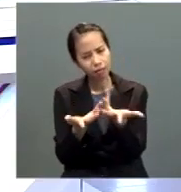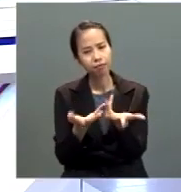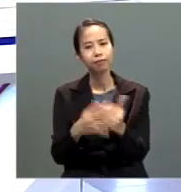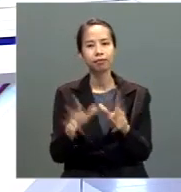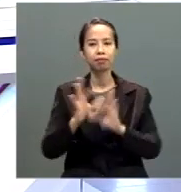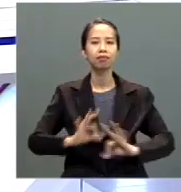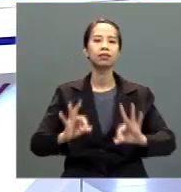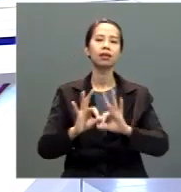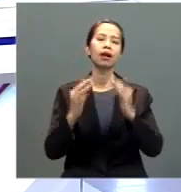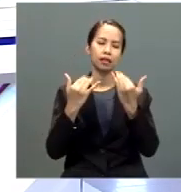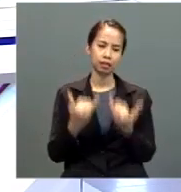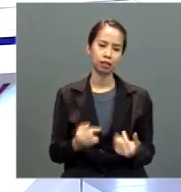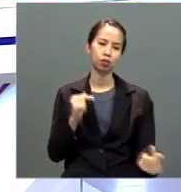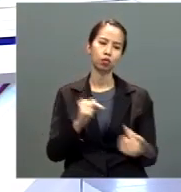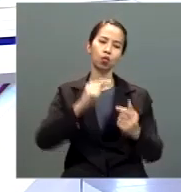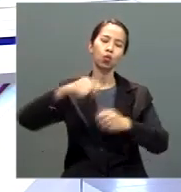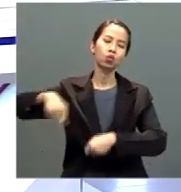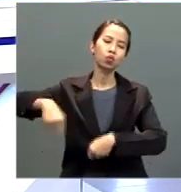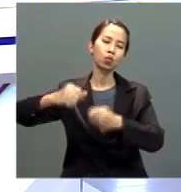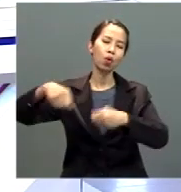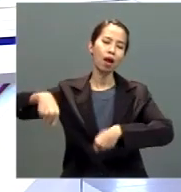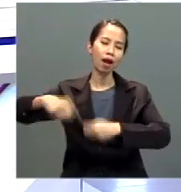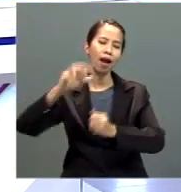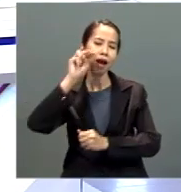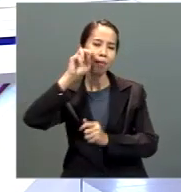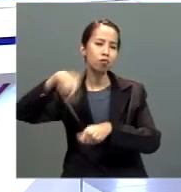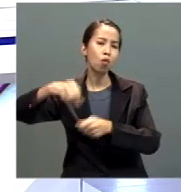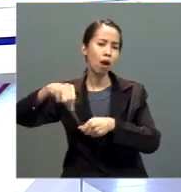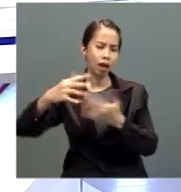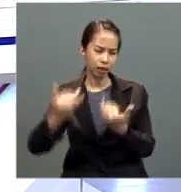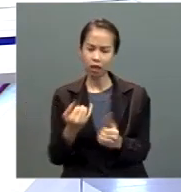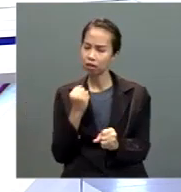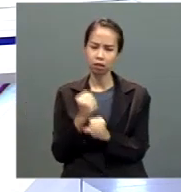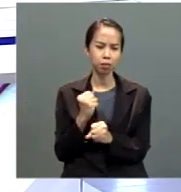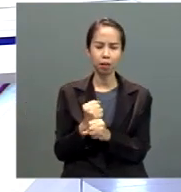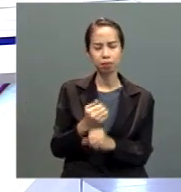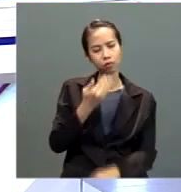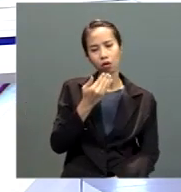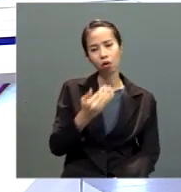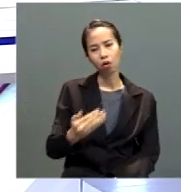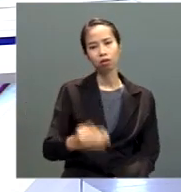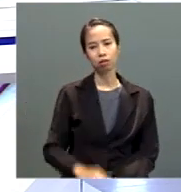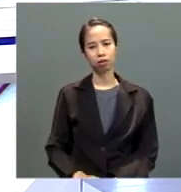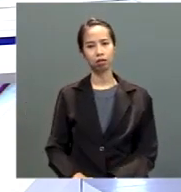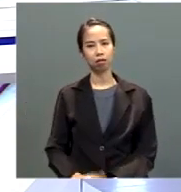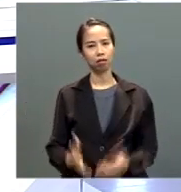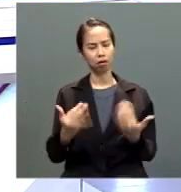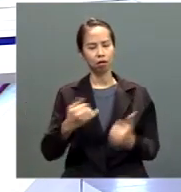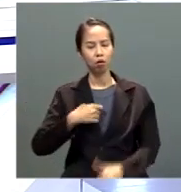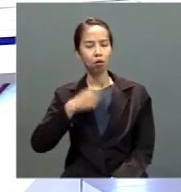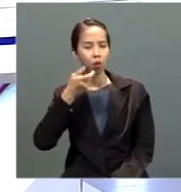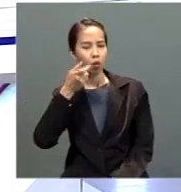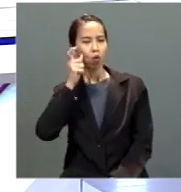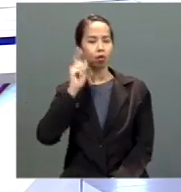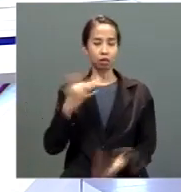โดยเฉพาะสงกรานต์แบบนี้หลายๆคนก็มันเป็นธรรมเนียมที่เราปฏิบัติกันมาตลอดชีวิตนะคะใครจะเชื่อว่าในชีวิตของเราเนี่ยเราจะได้เ